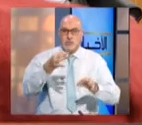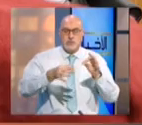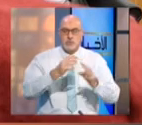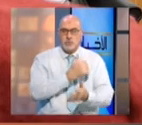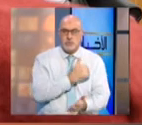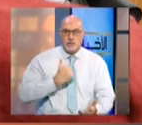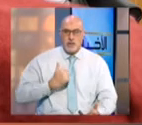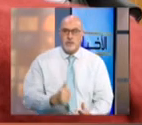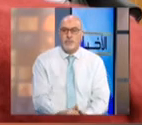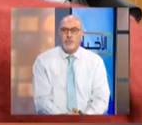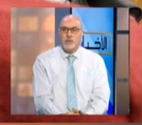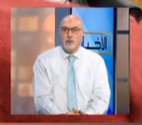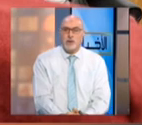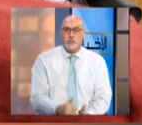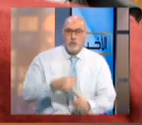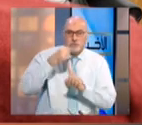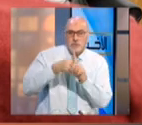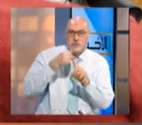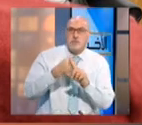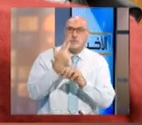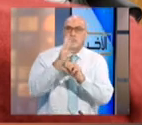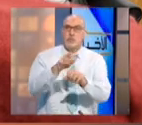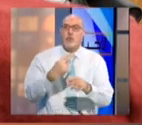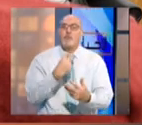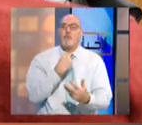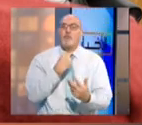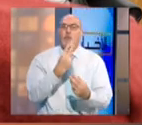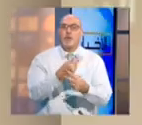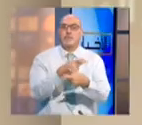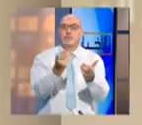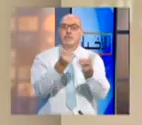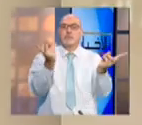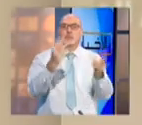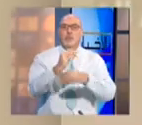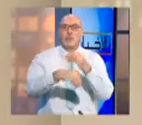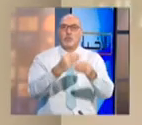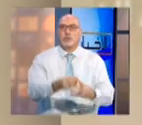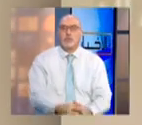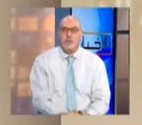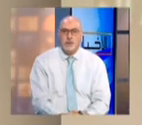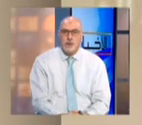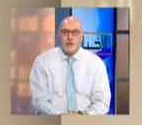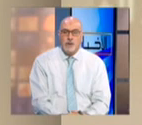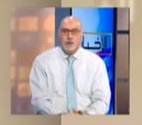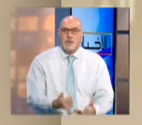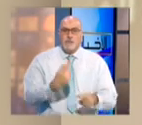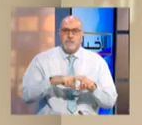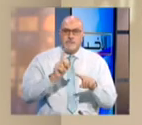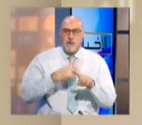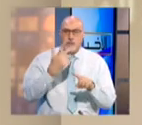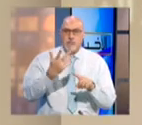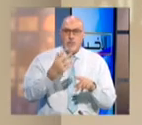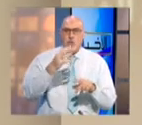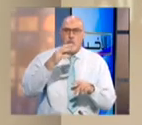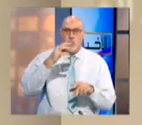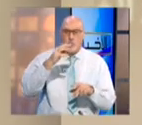الاجتماعية نظير جهودها في نقل صوت الشعوب المضطهدة لتذكير الفيلم ونيبيك الذي فاز بالجائزة على